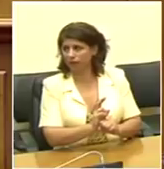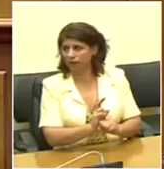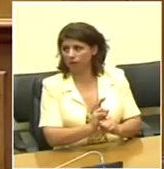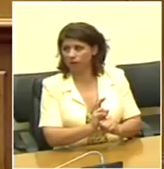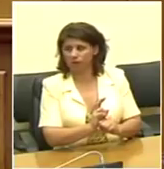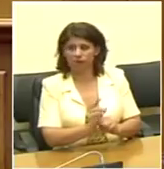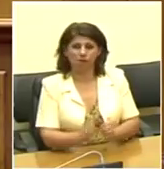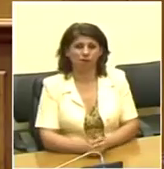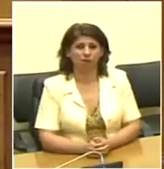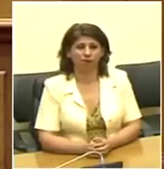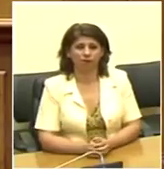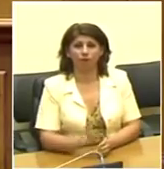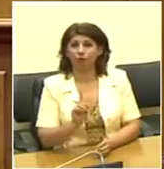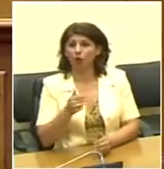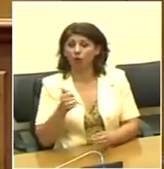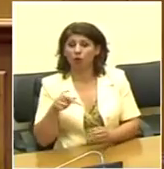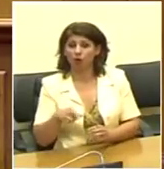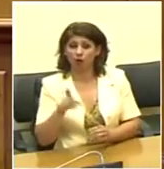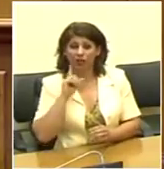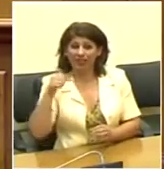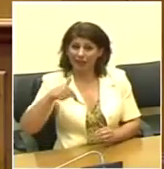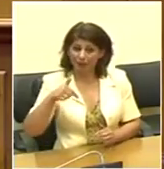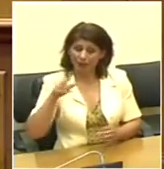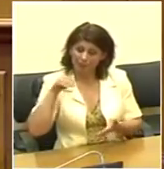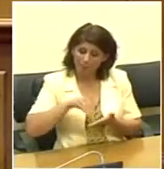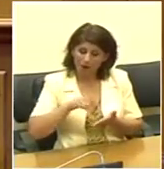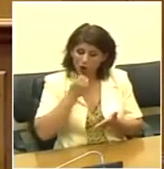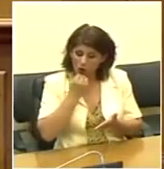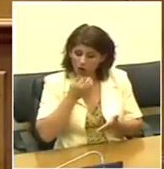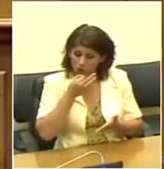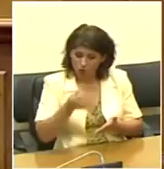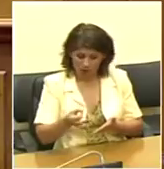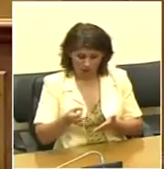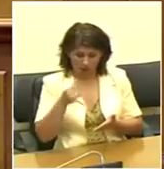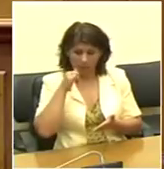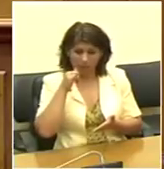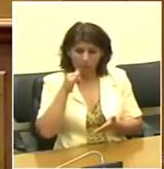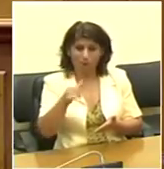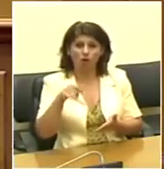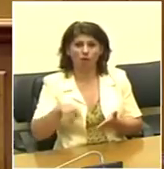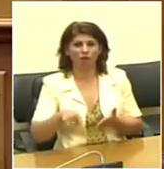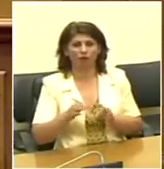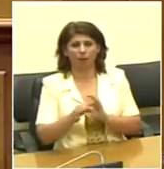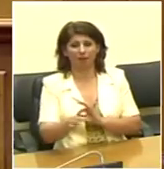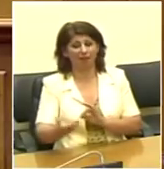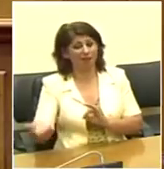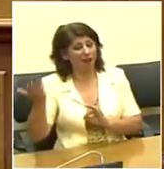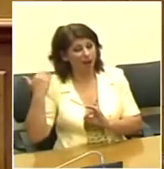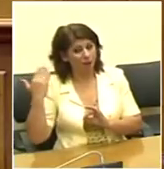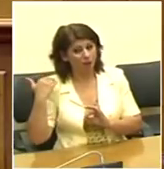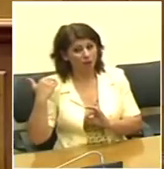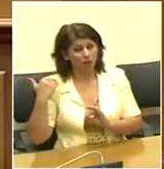μέτρα. Και όχι μόνο αυτό, κύριε Γεννηματά, γιατί επαναλαμβάνετε το λάθος, είναι μόνιμα αυτά τα μέτρα, είναι εκ των προτέρων, θα είναι σε